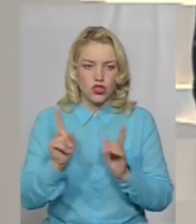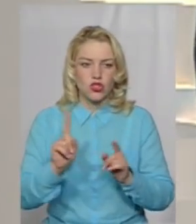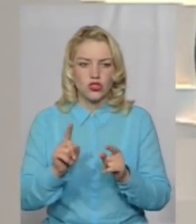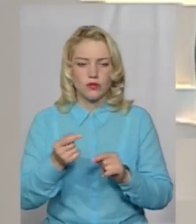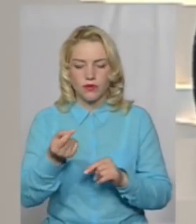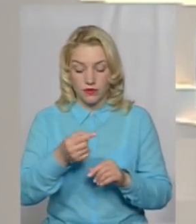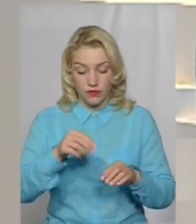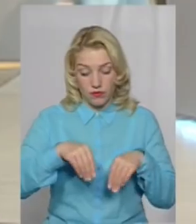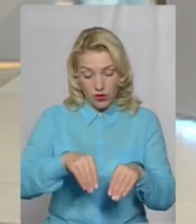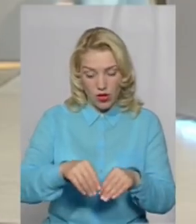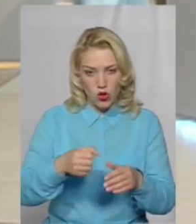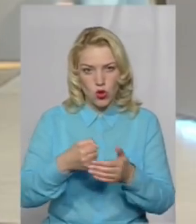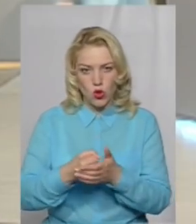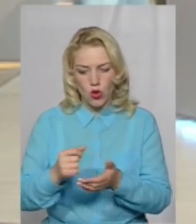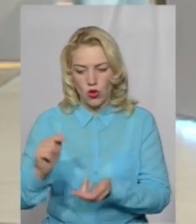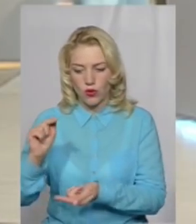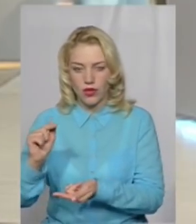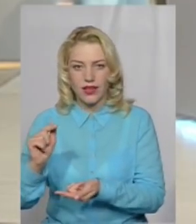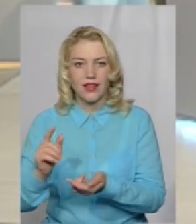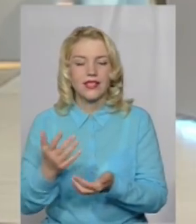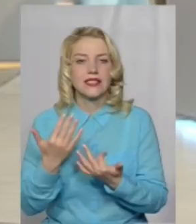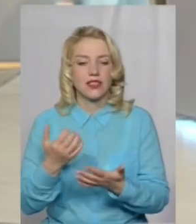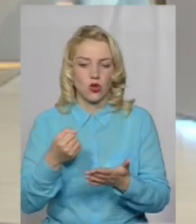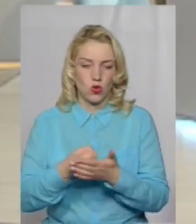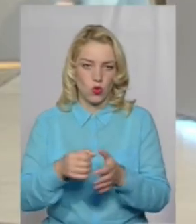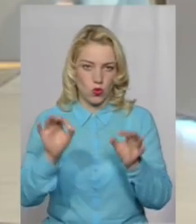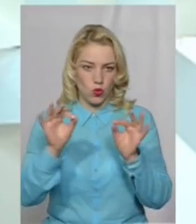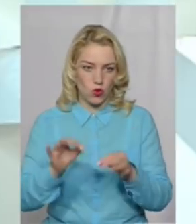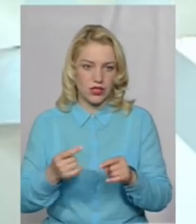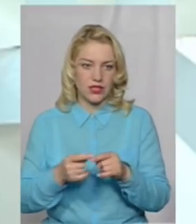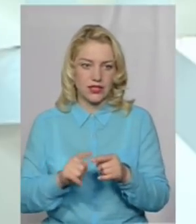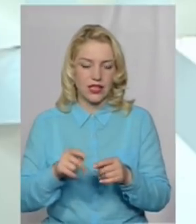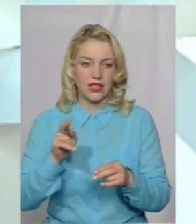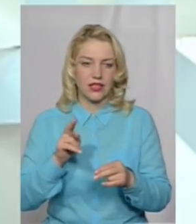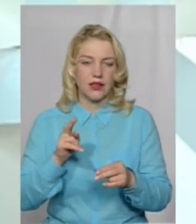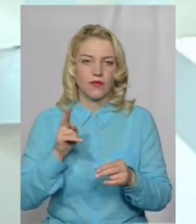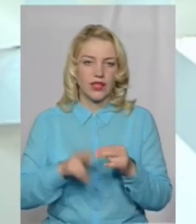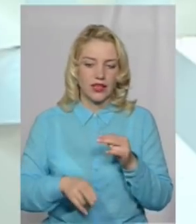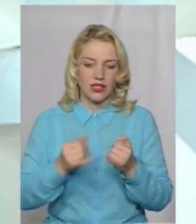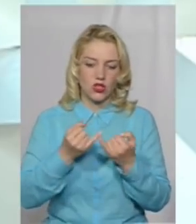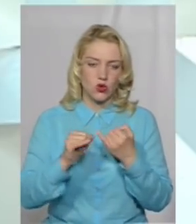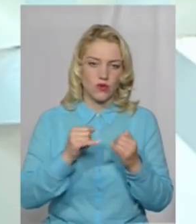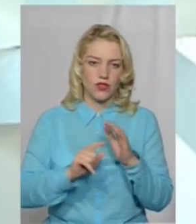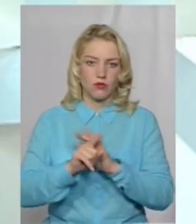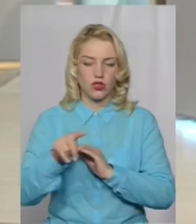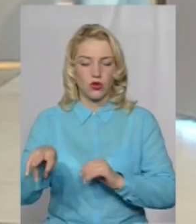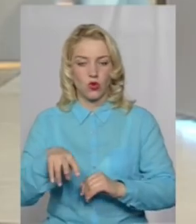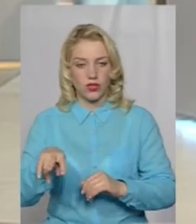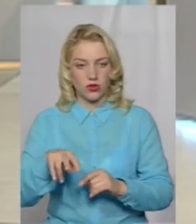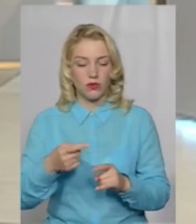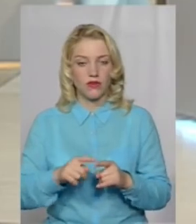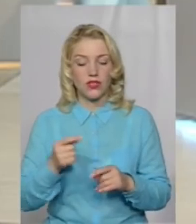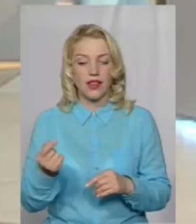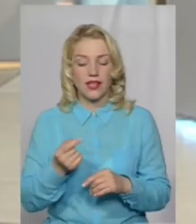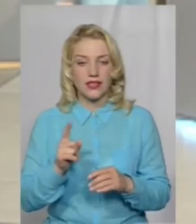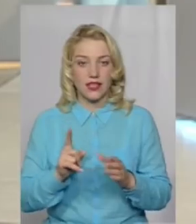повноцінним саджанцем? Ну, до осені. Як правило, це кінець вегетаційного періоду, кінець жовтня, початок листопада. Оце